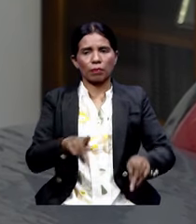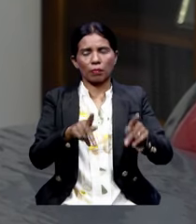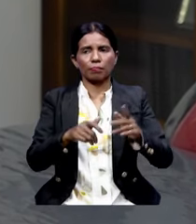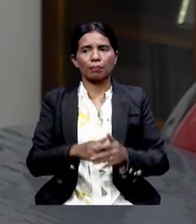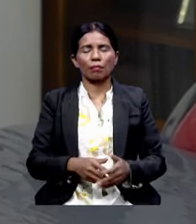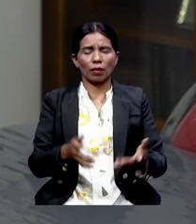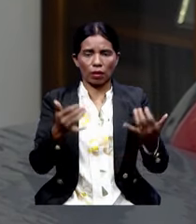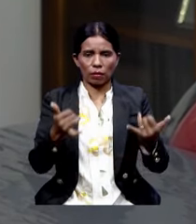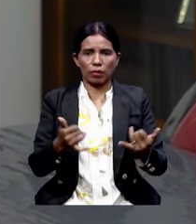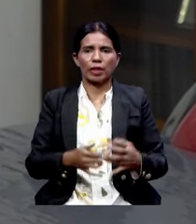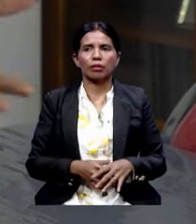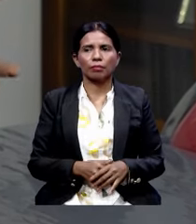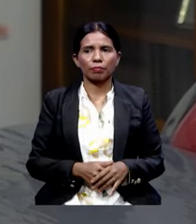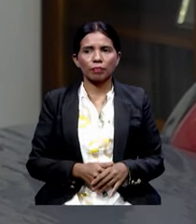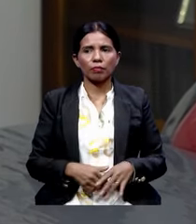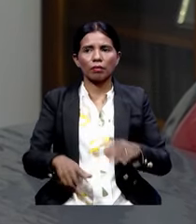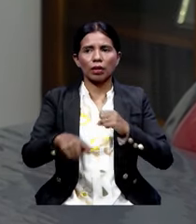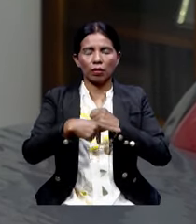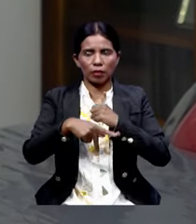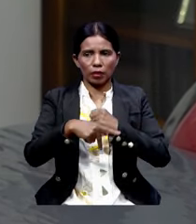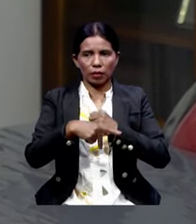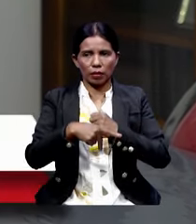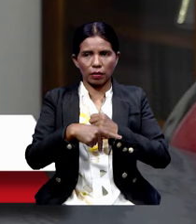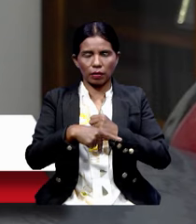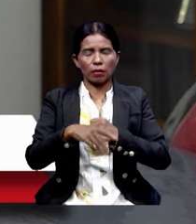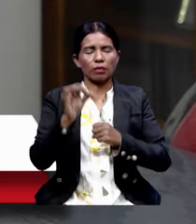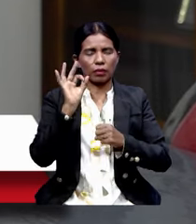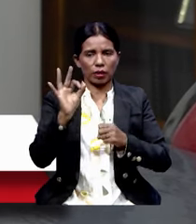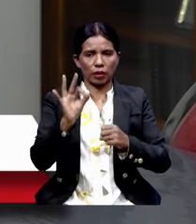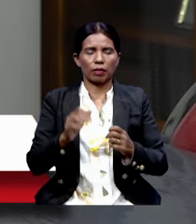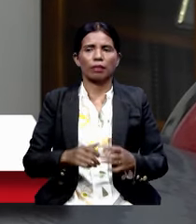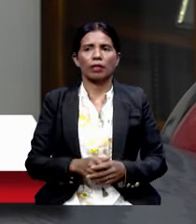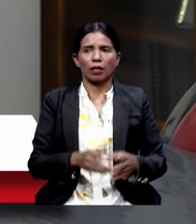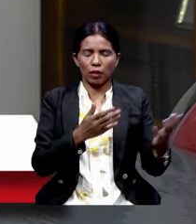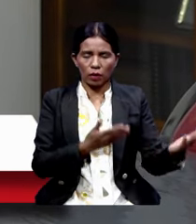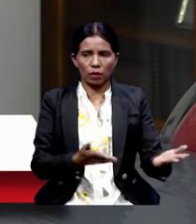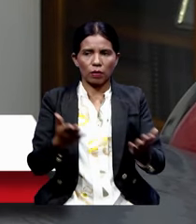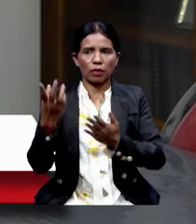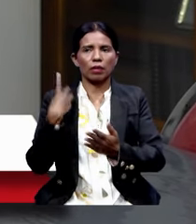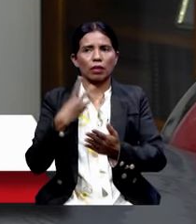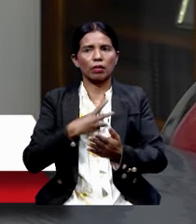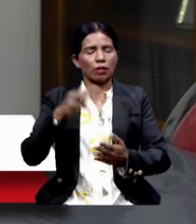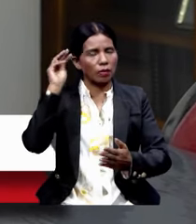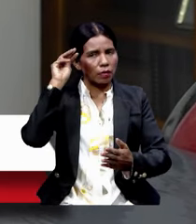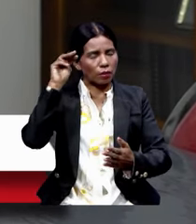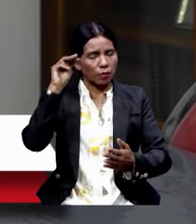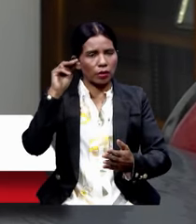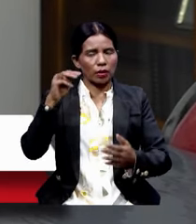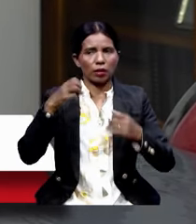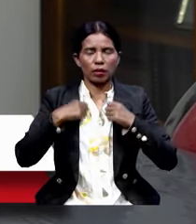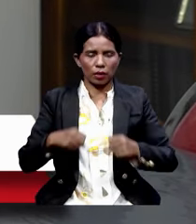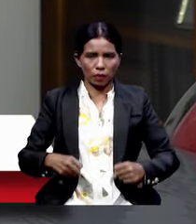Agora daung partido retiling atu loritanya ministeri